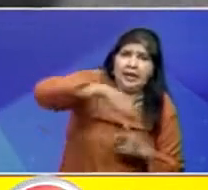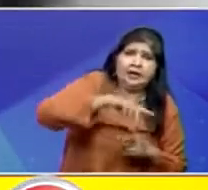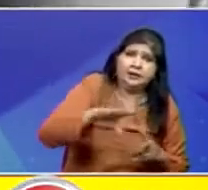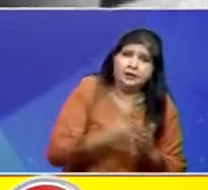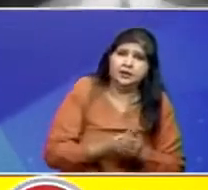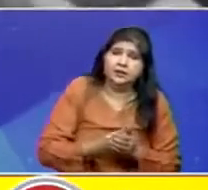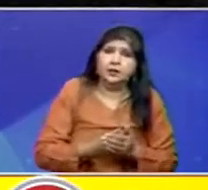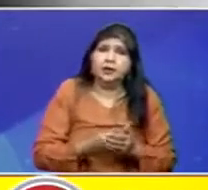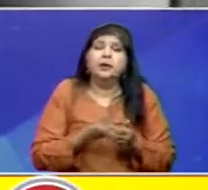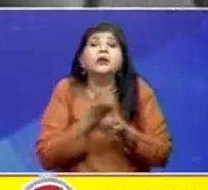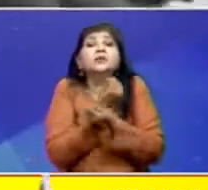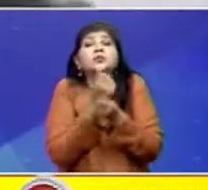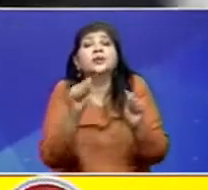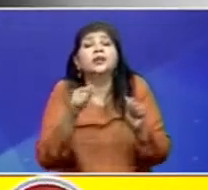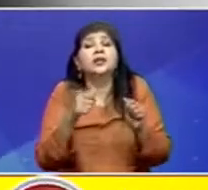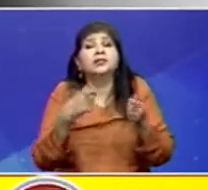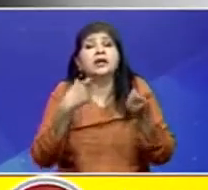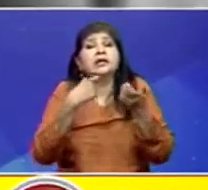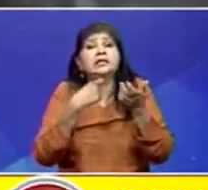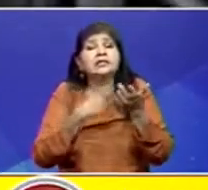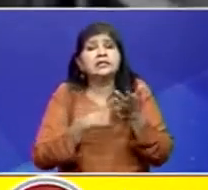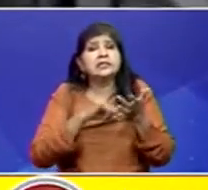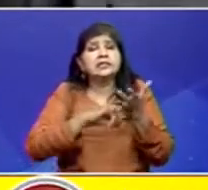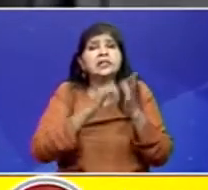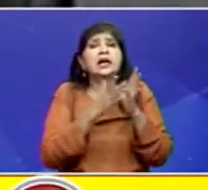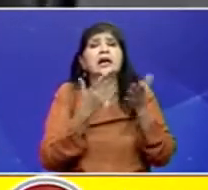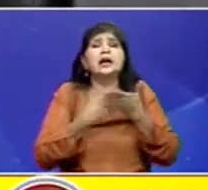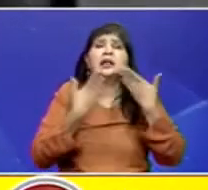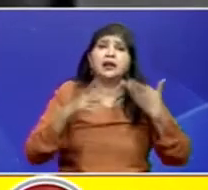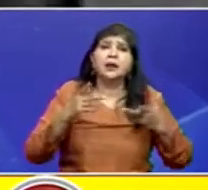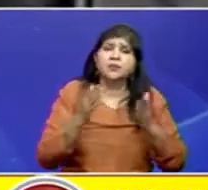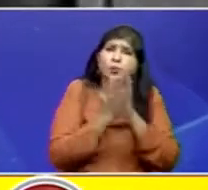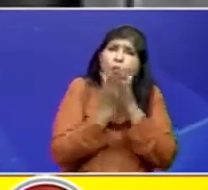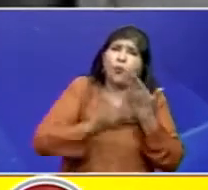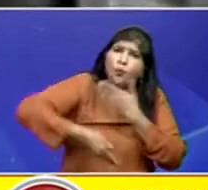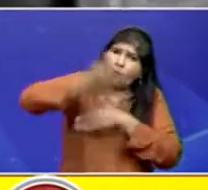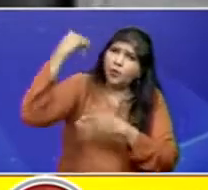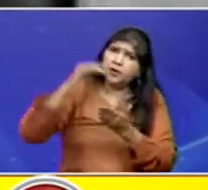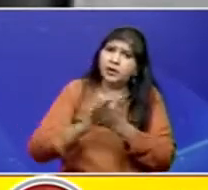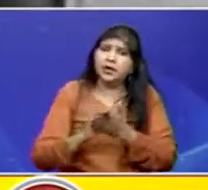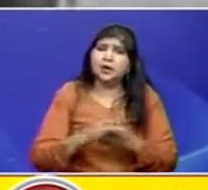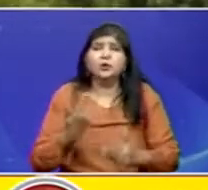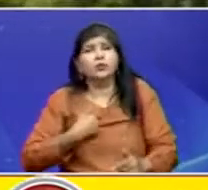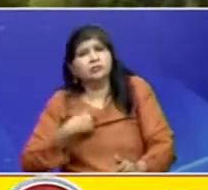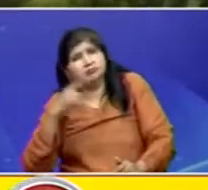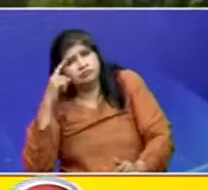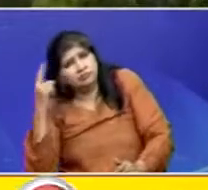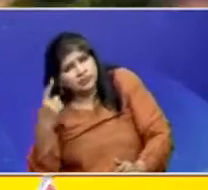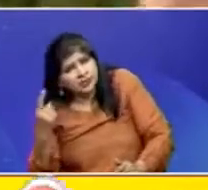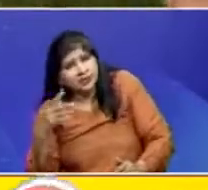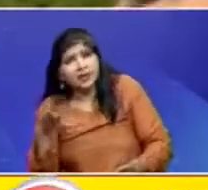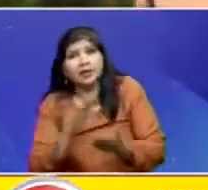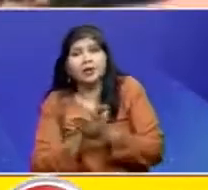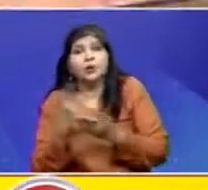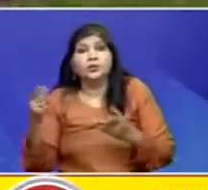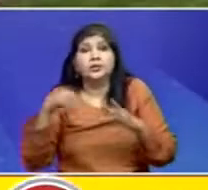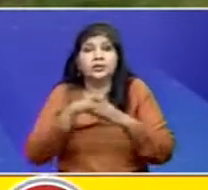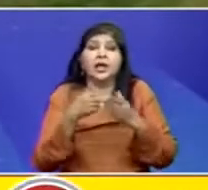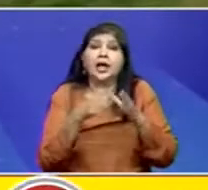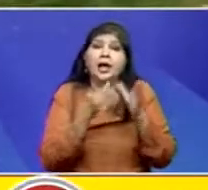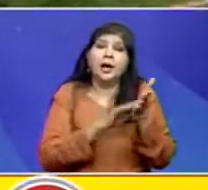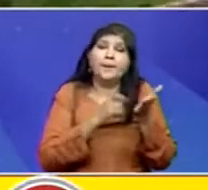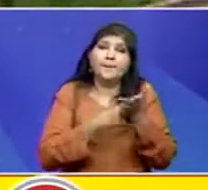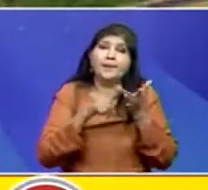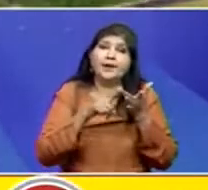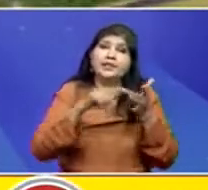स्वतंतरता संग्राम से जुड़ा को इतिहास है किसी सेनाने की स्मृती है तो उसे भी अम्रित